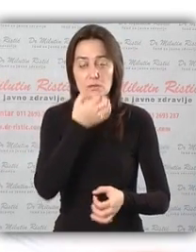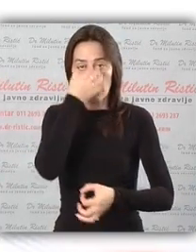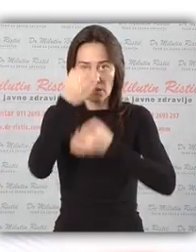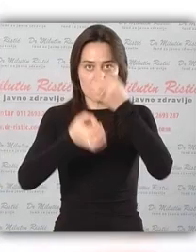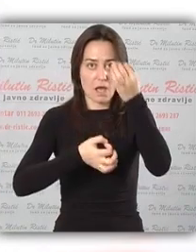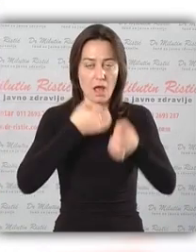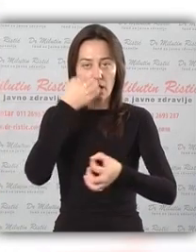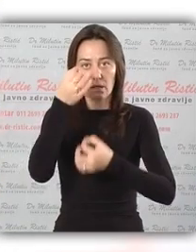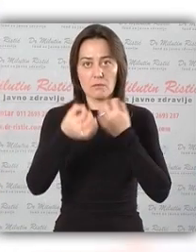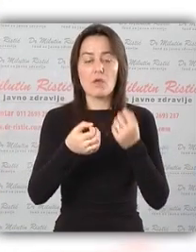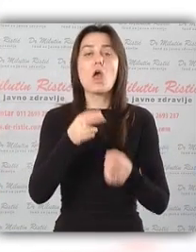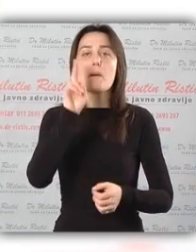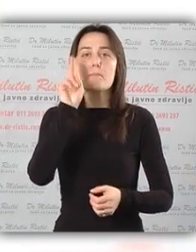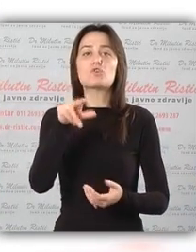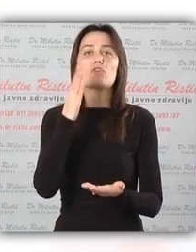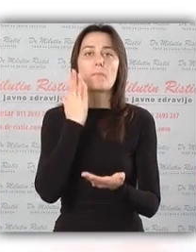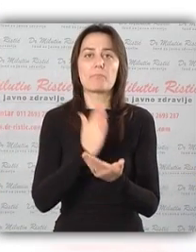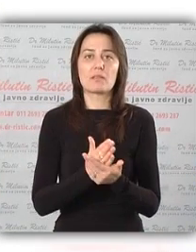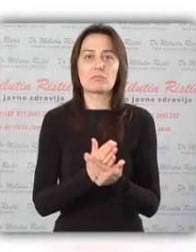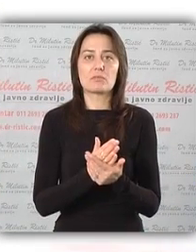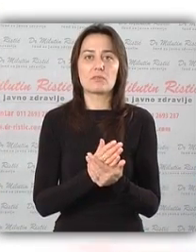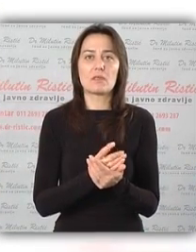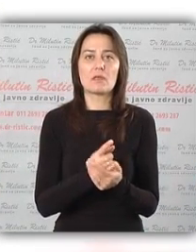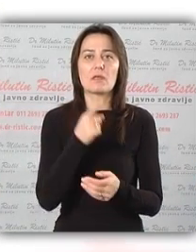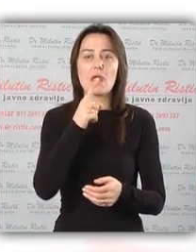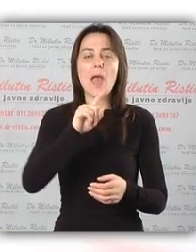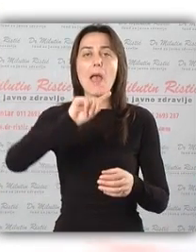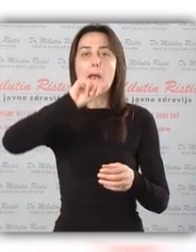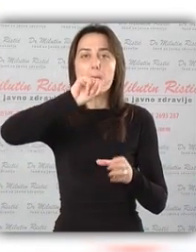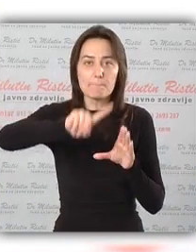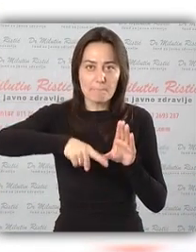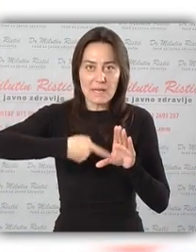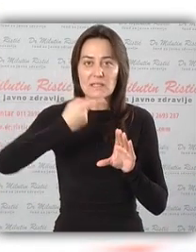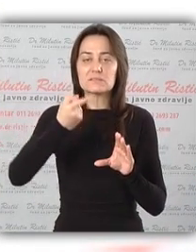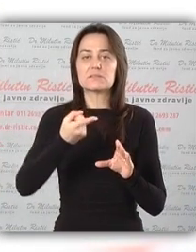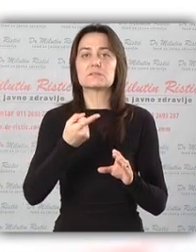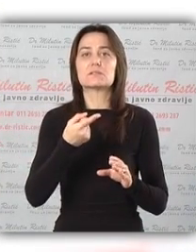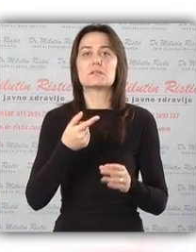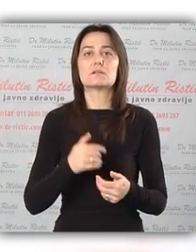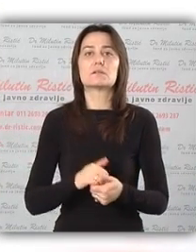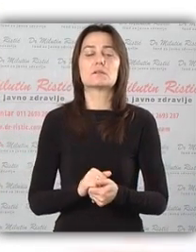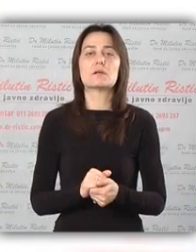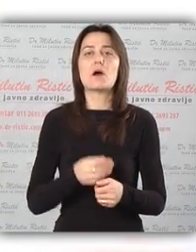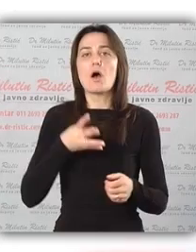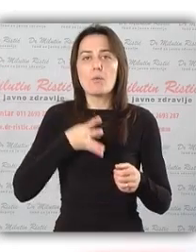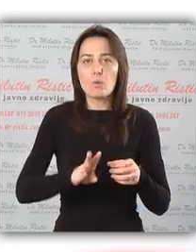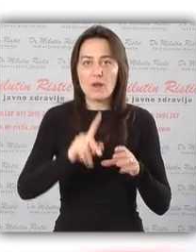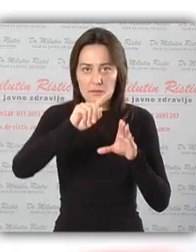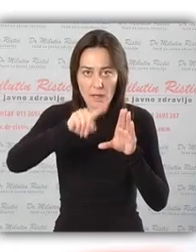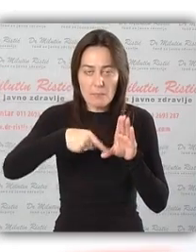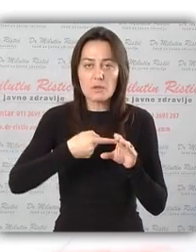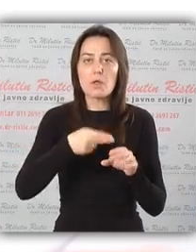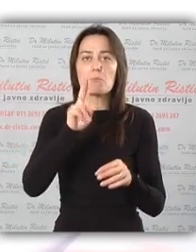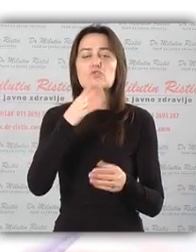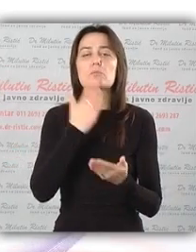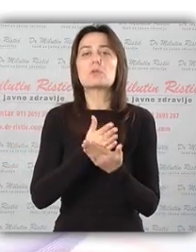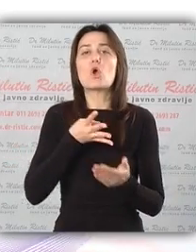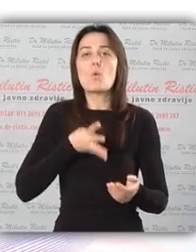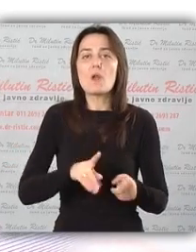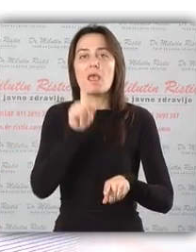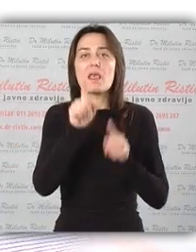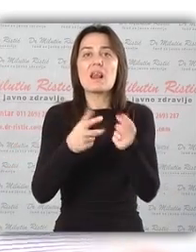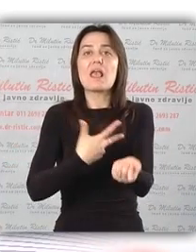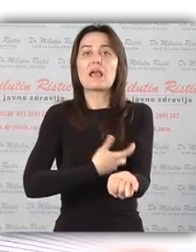se uzima za dijagnozu Chlamydia trachomatis može biti cervikalni bris, uretralni bris, može